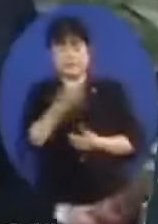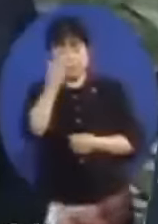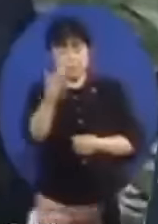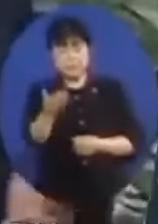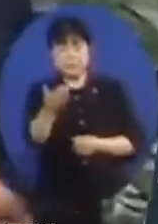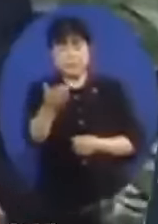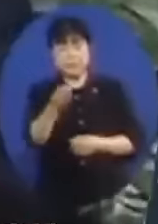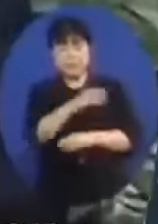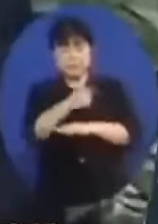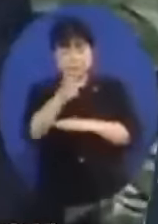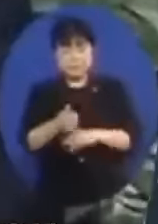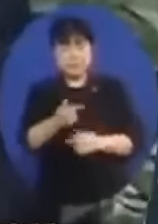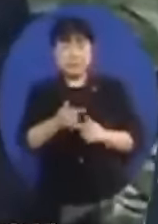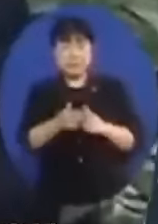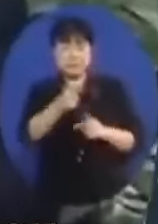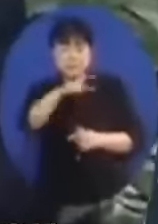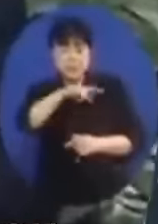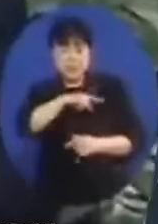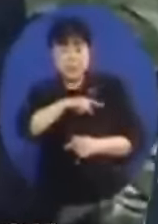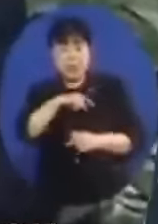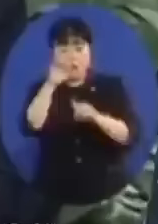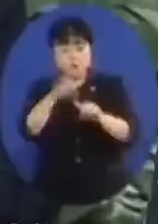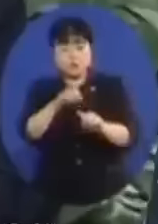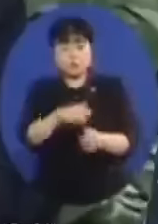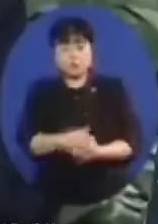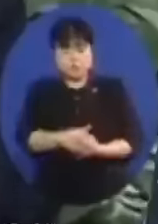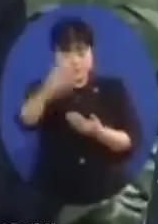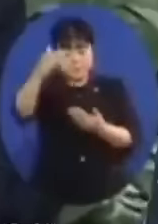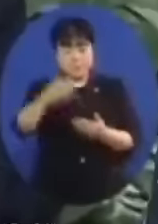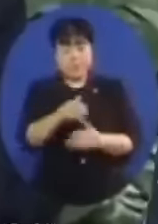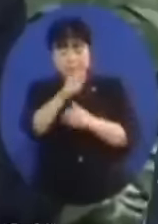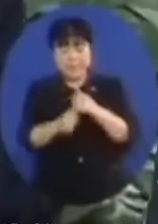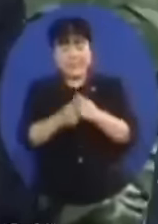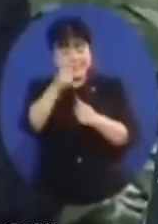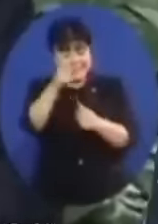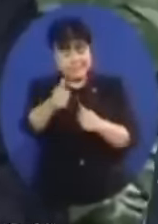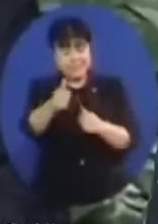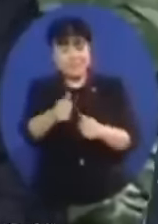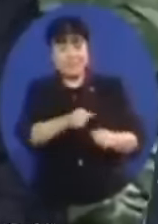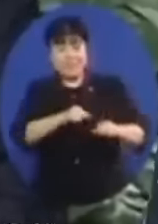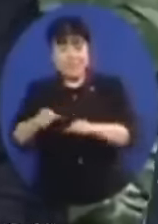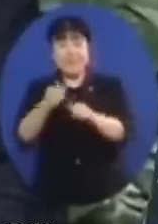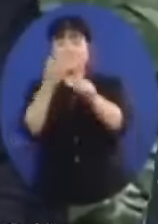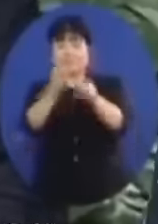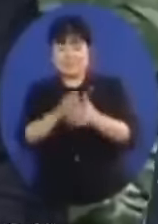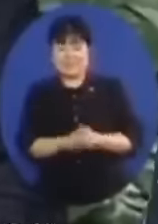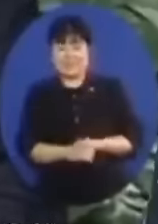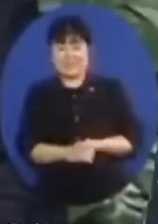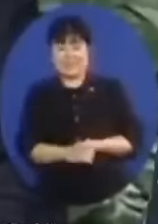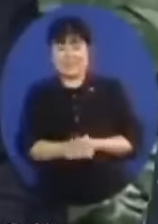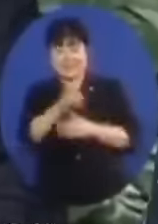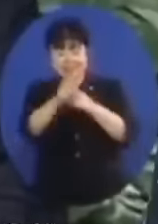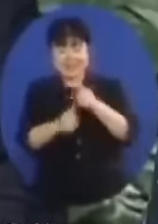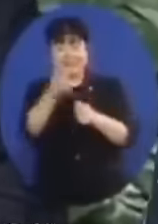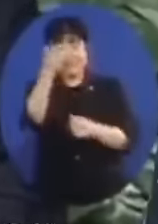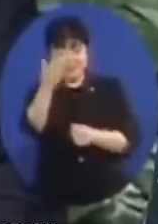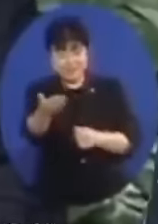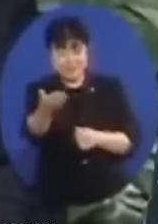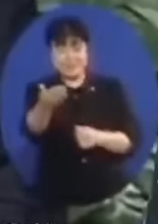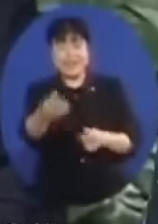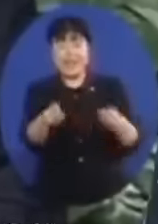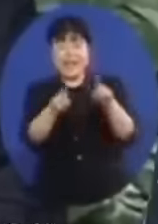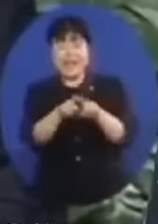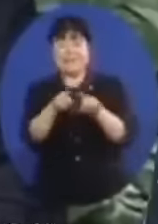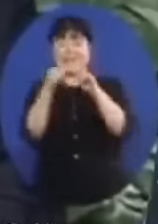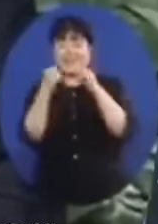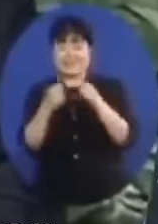여러분이 그리스도의 이름으로 우짓고 믿을 때 하나님이 역사하시는 것입니다. 하나님이 여러분과 같이